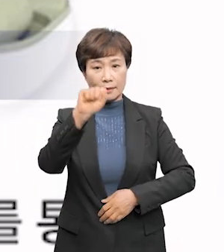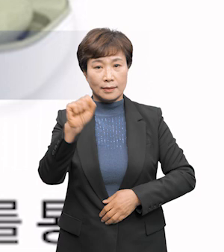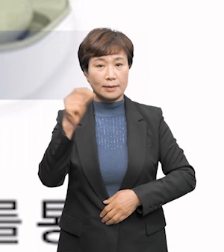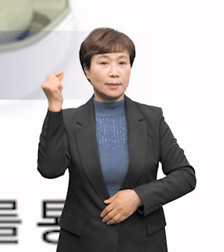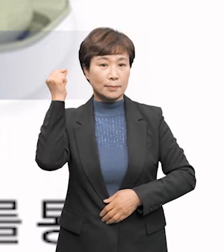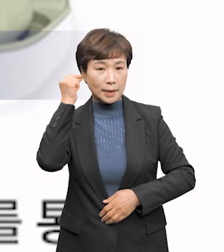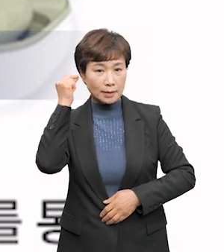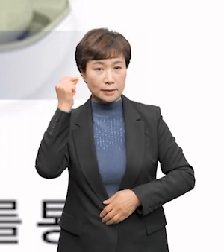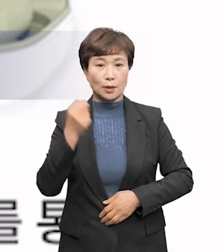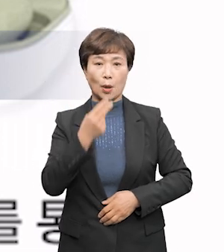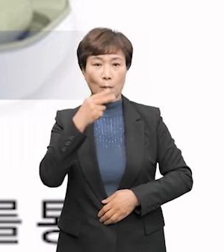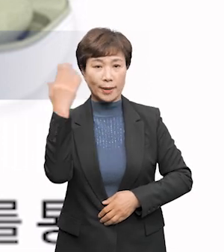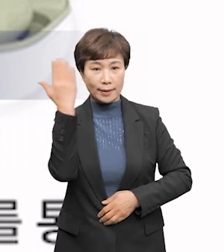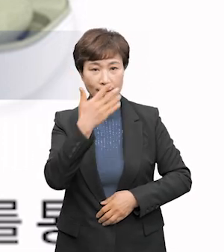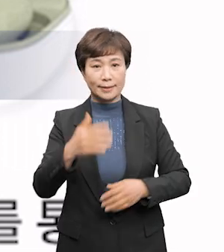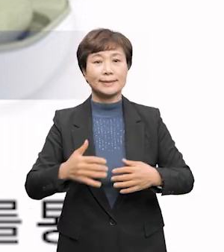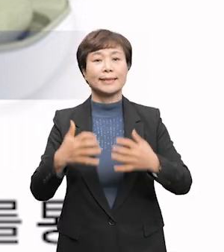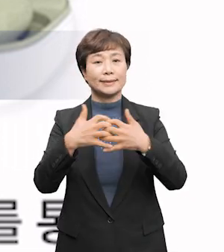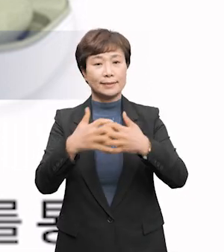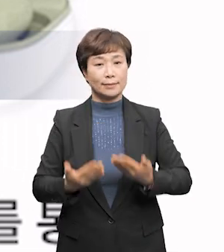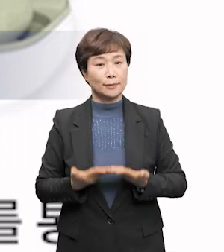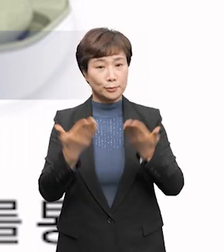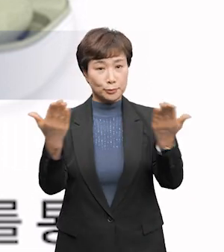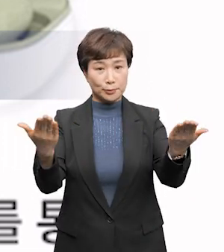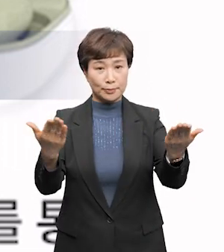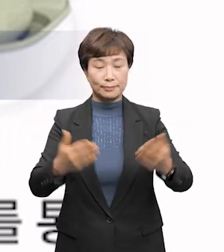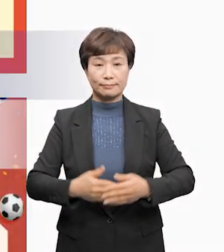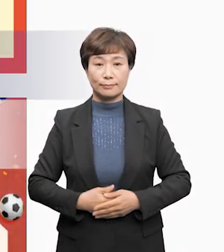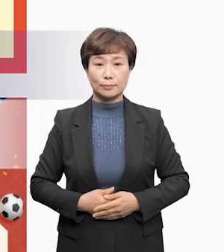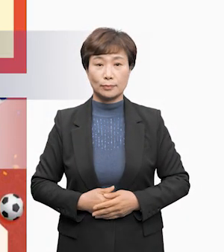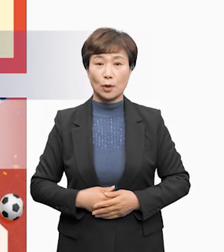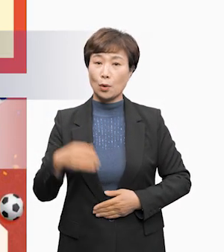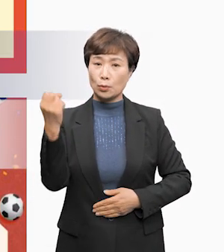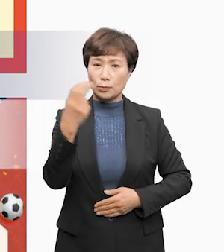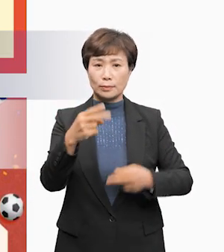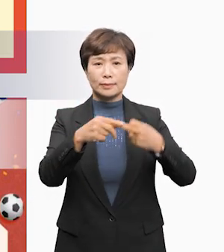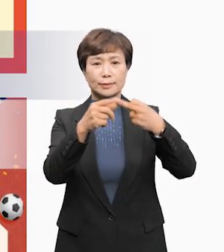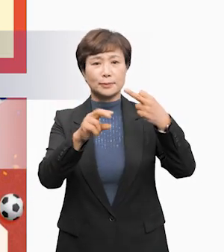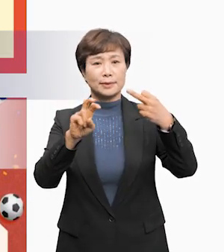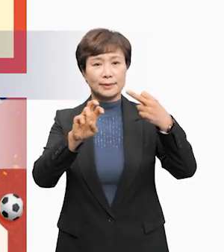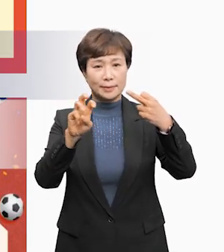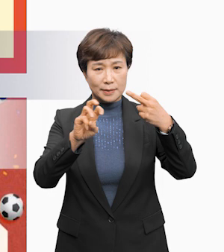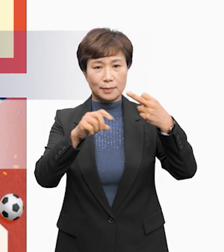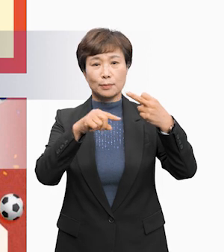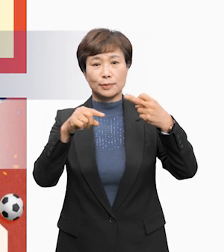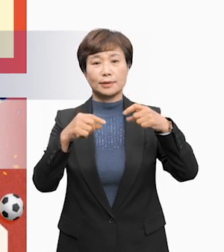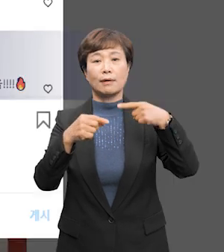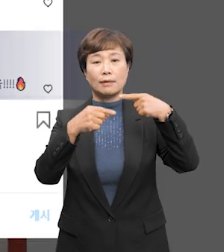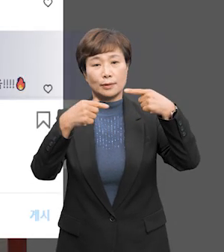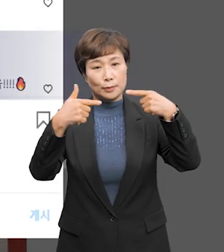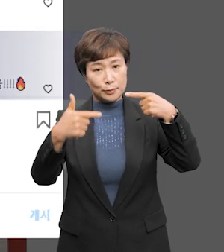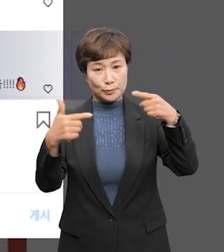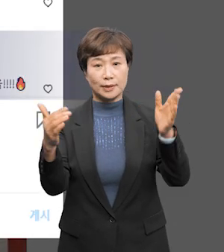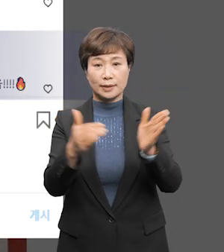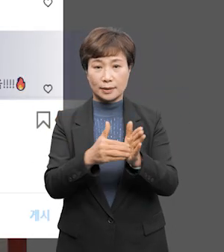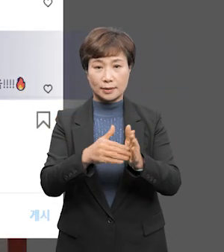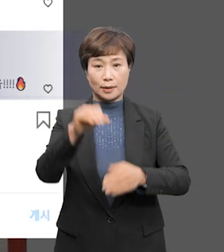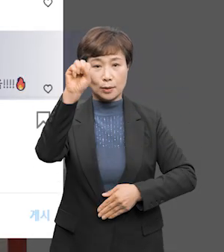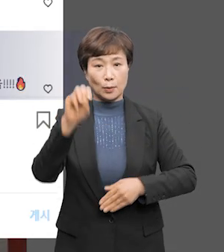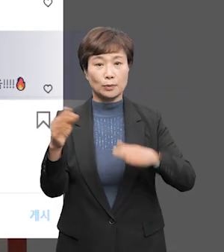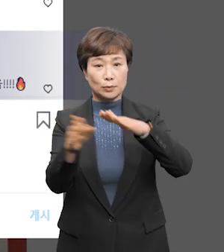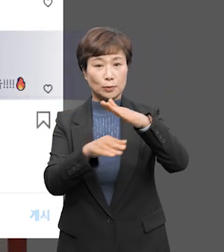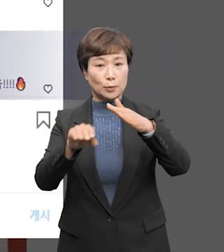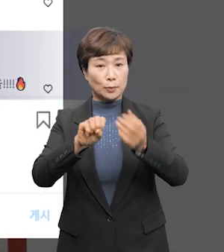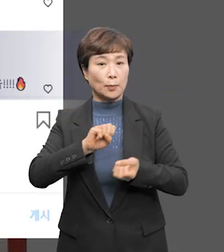애플 워치 갤럭시 버즈 공기청정기를 지급합니다 또 연말 연시 행사는 오늘 30일부터 1월